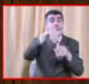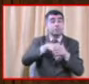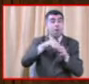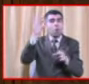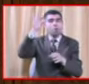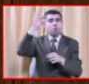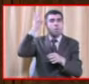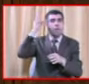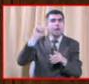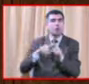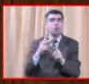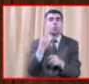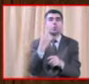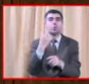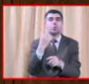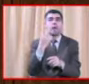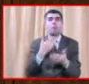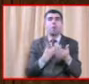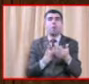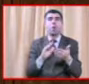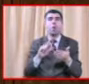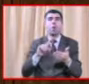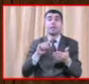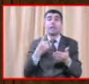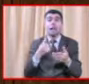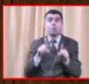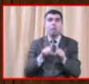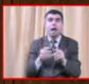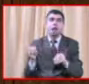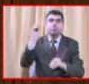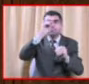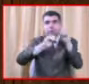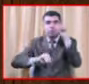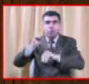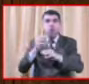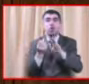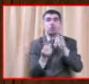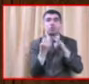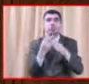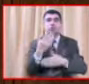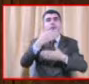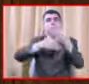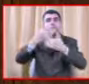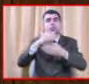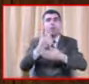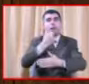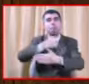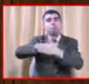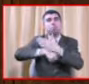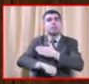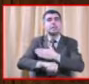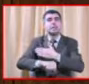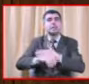فيها 2 مليون إعادة بناء المركز الصحي دار الولادة بعد هذاك الشيء اللي كاين تما، لأنه هو اون بريفابريكين قادوه